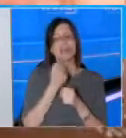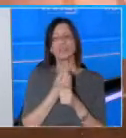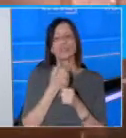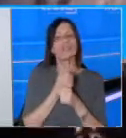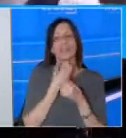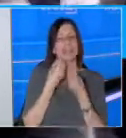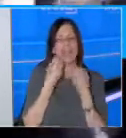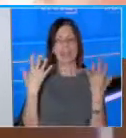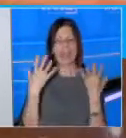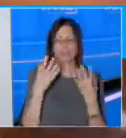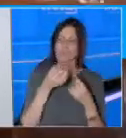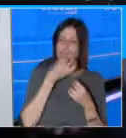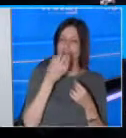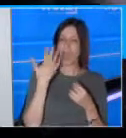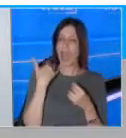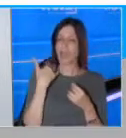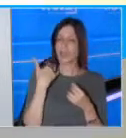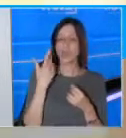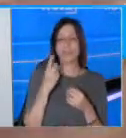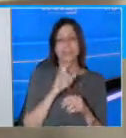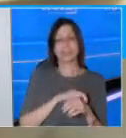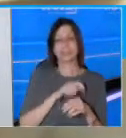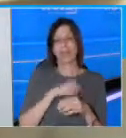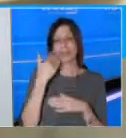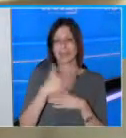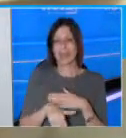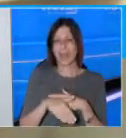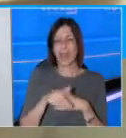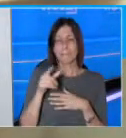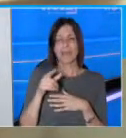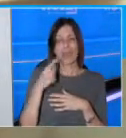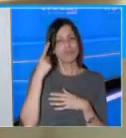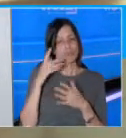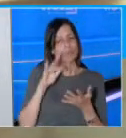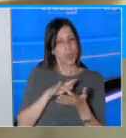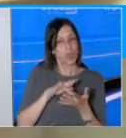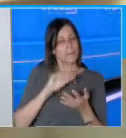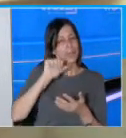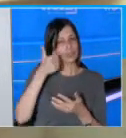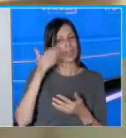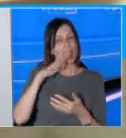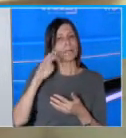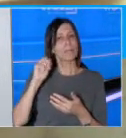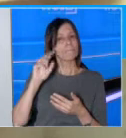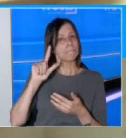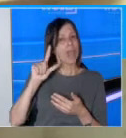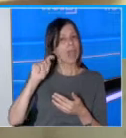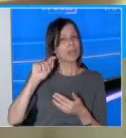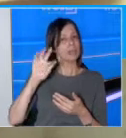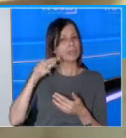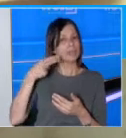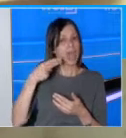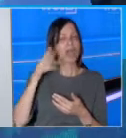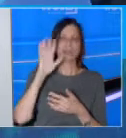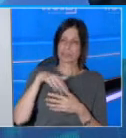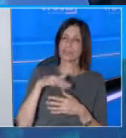לומר שהם היו לאורך כל הזמן האחרון באתרי האמירויות במקום הראשון, נכון? אבל גם מלטה. כן, האיטלקים גם, בניגוד